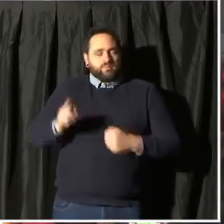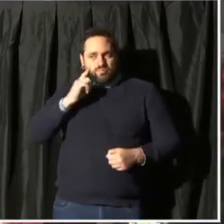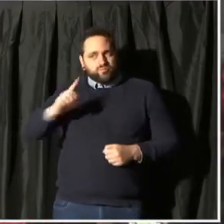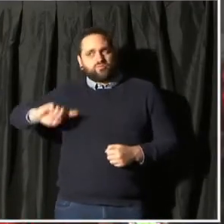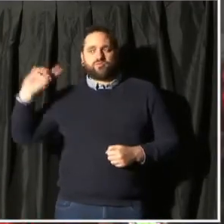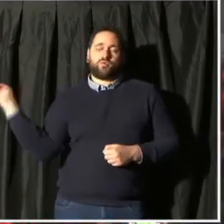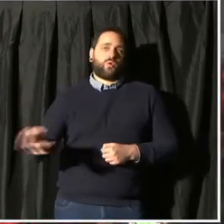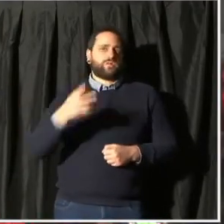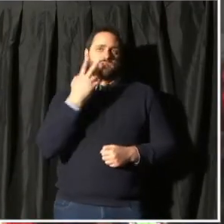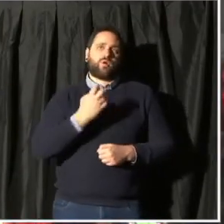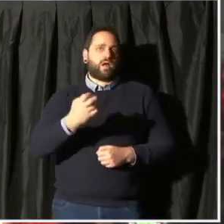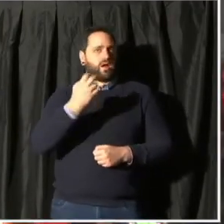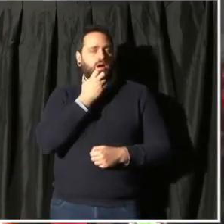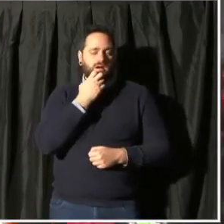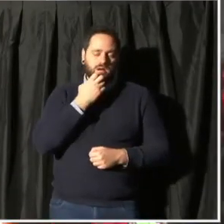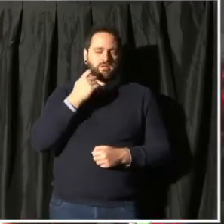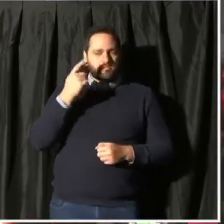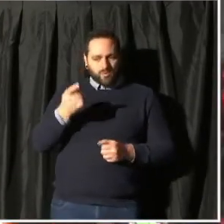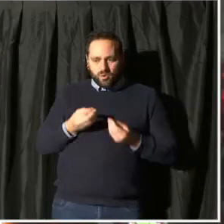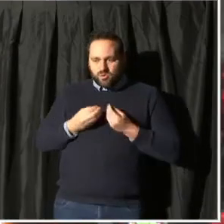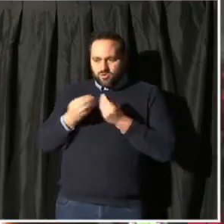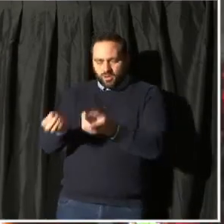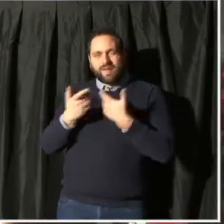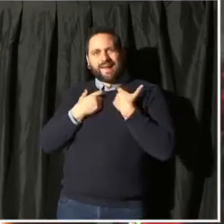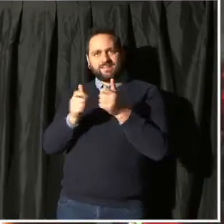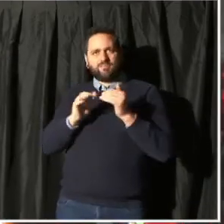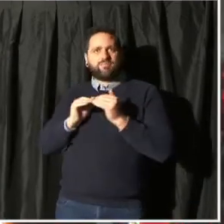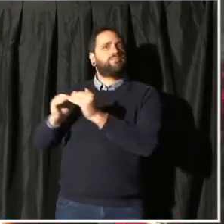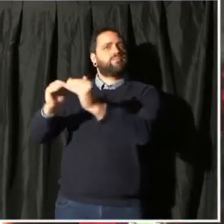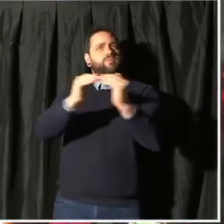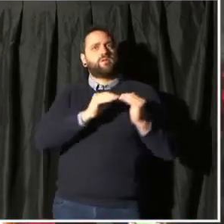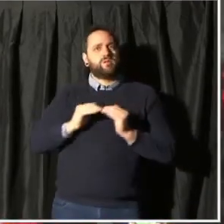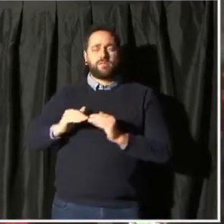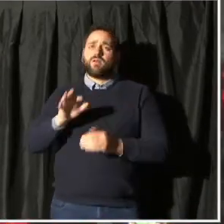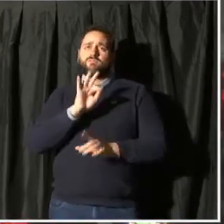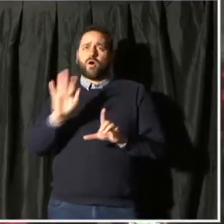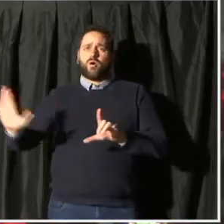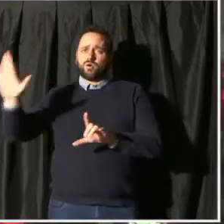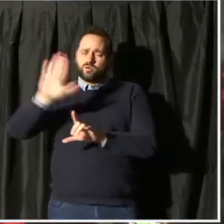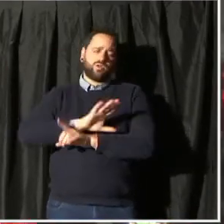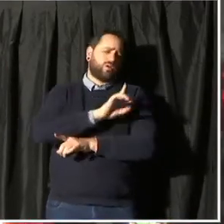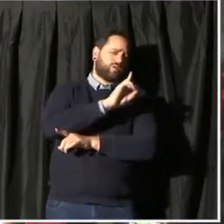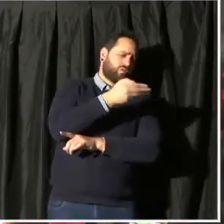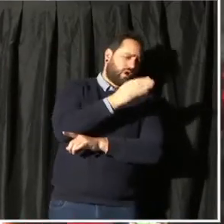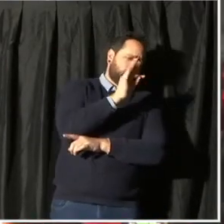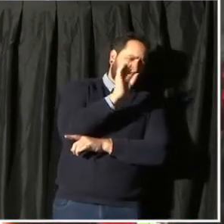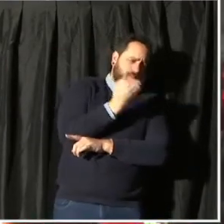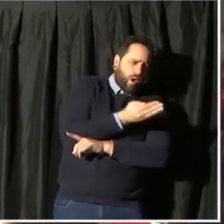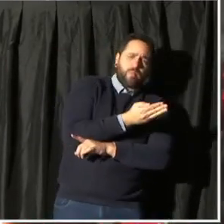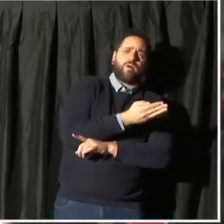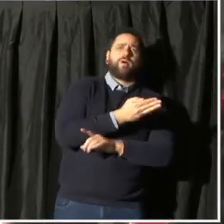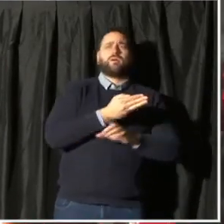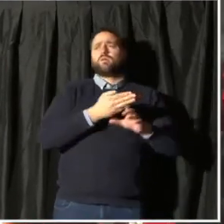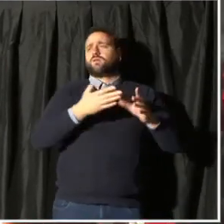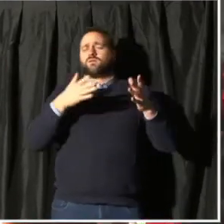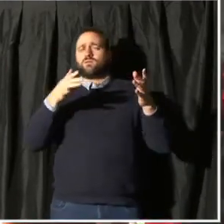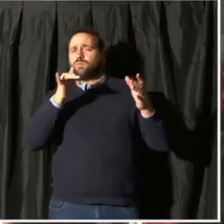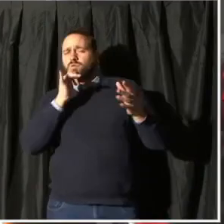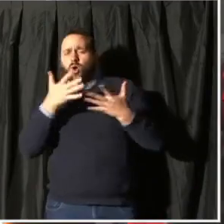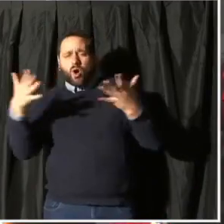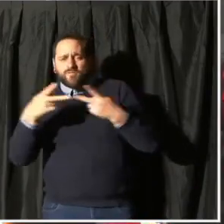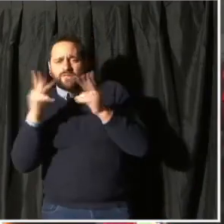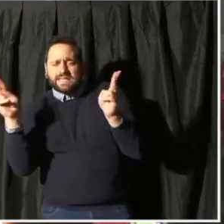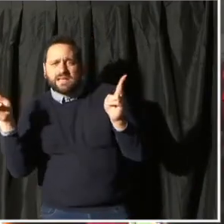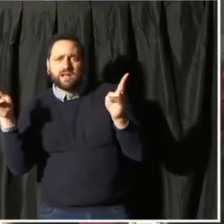on a besoin de créer les conditions partout en france pour soi dans l'outre-mer qu'on soit dans les grandes métropoles ou à la campagne ou à la montagne mais y